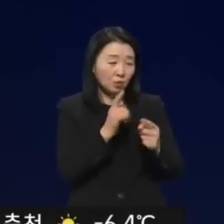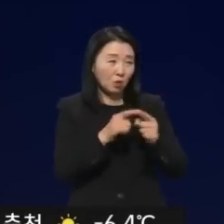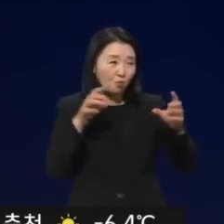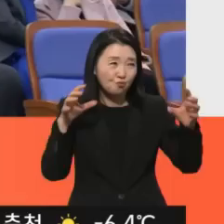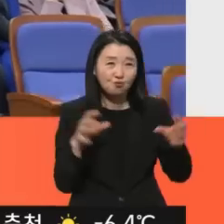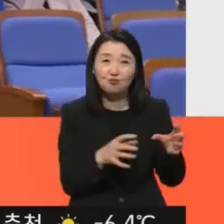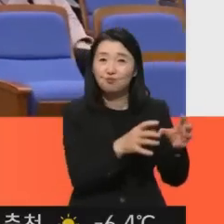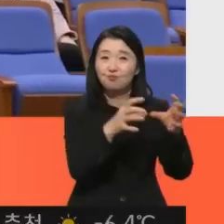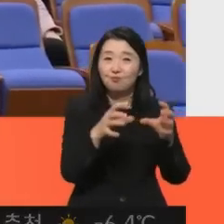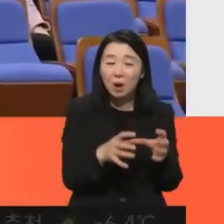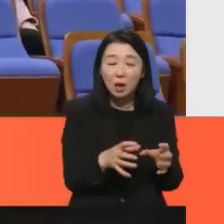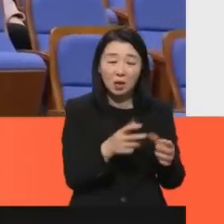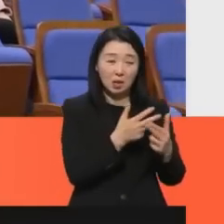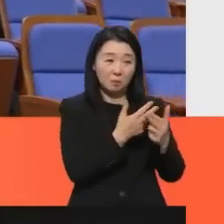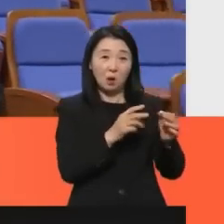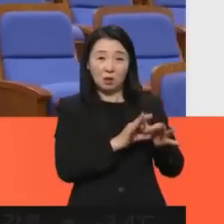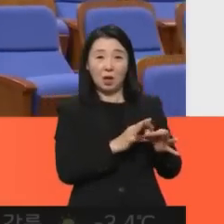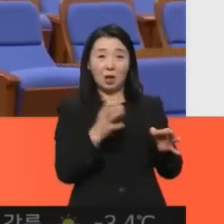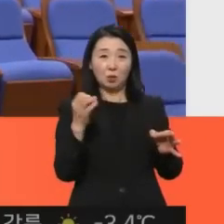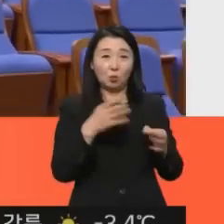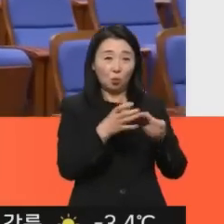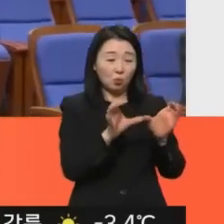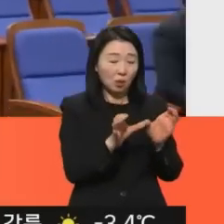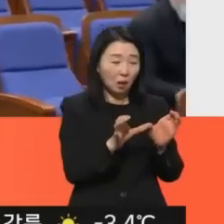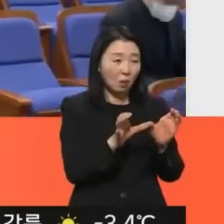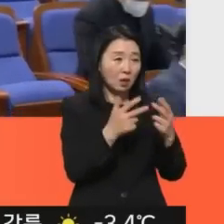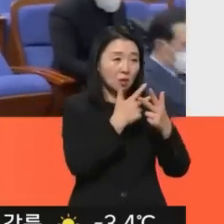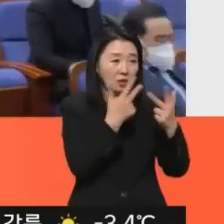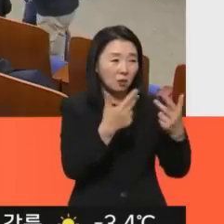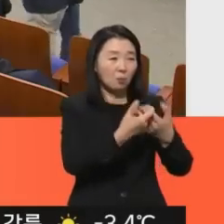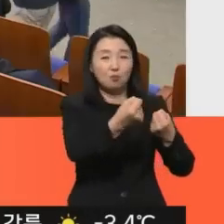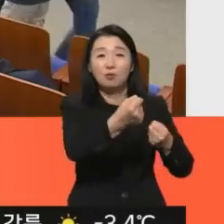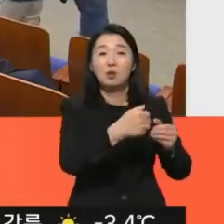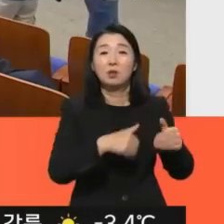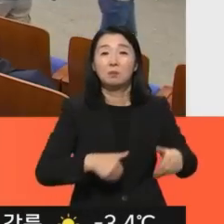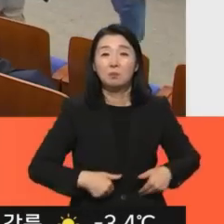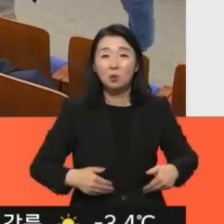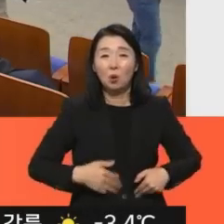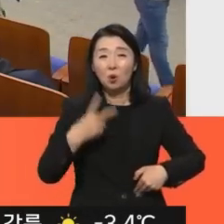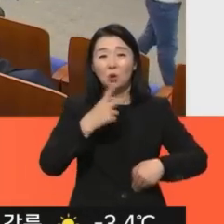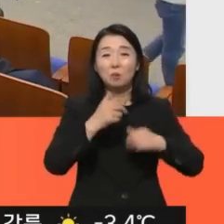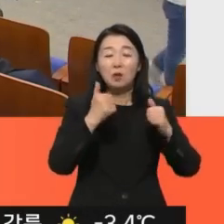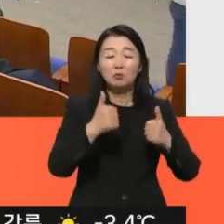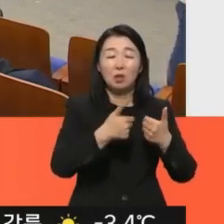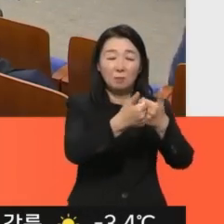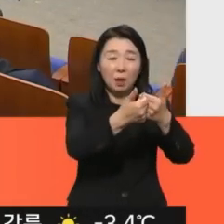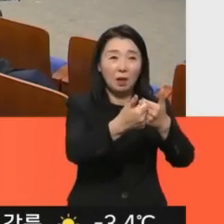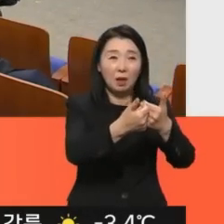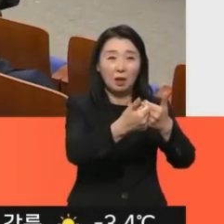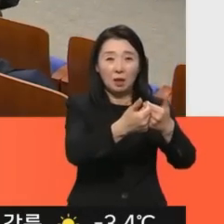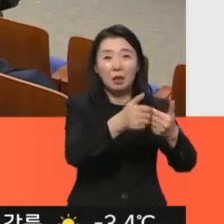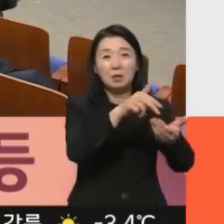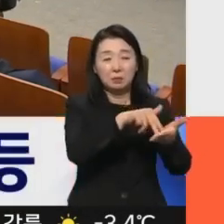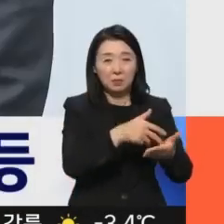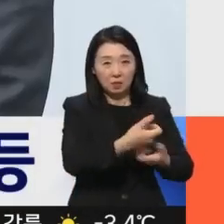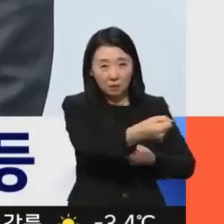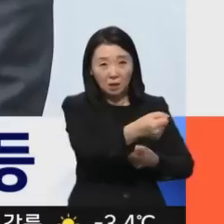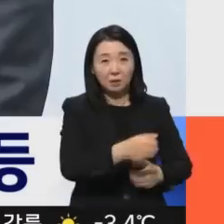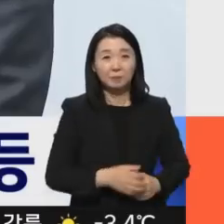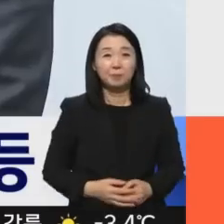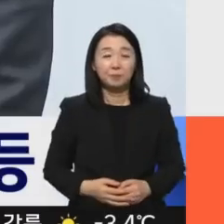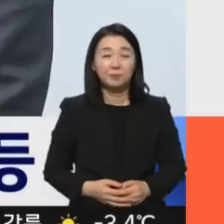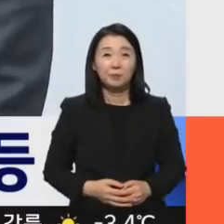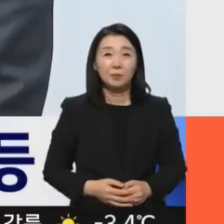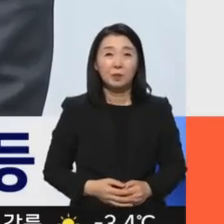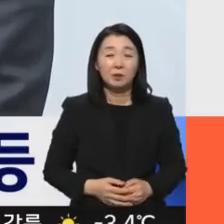뭉쳐야 한다는 친명계와 당과 이 대표계에는 분리해서 검찰 수사에 대응해야 한다는 비명계 입장이 갈리고 있는데요.